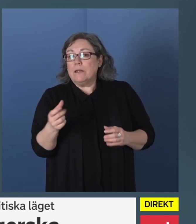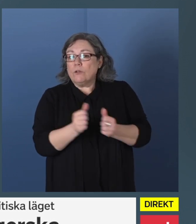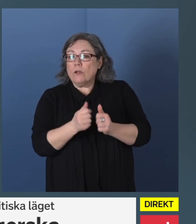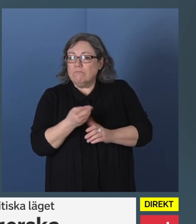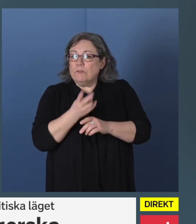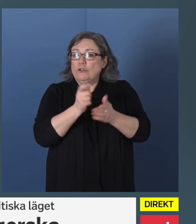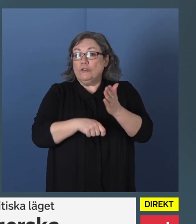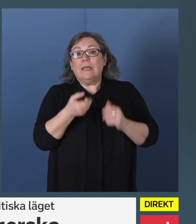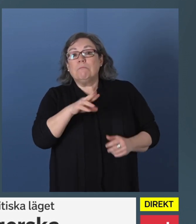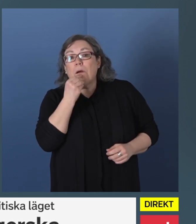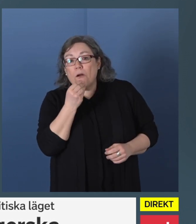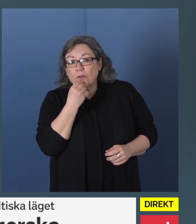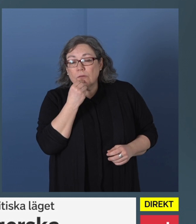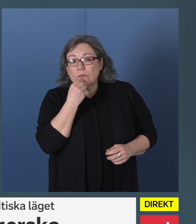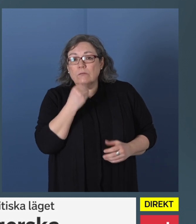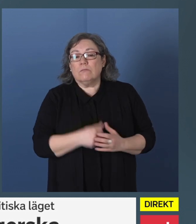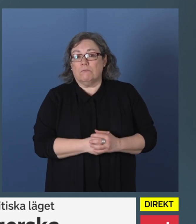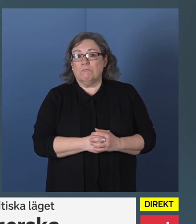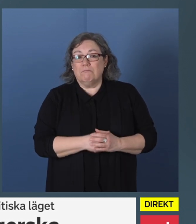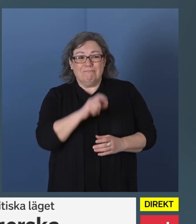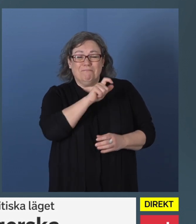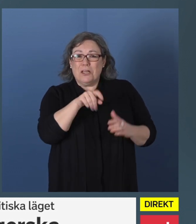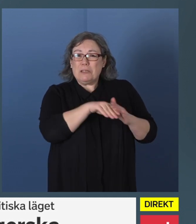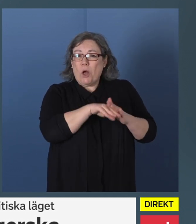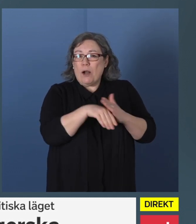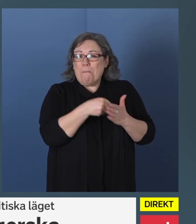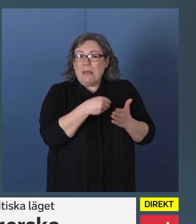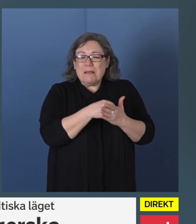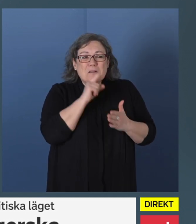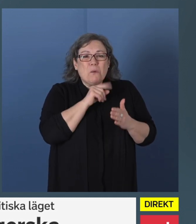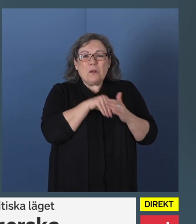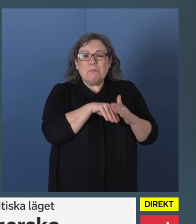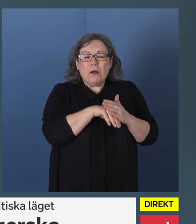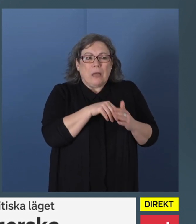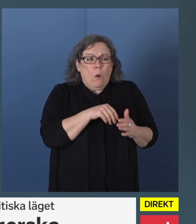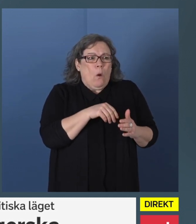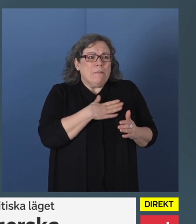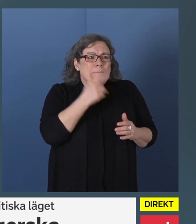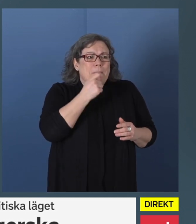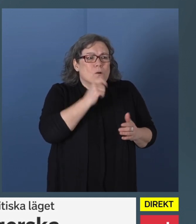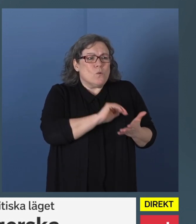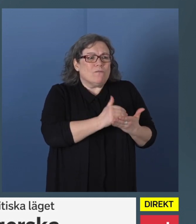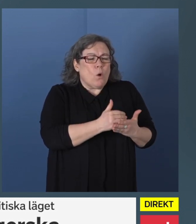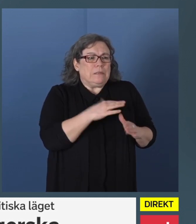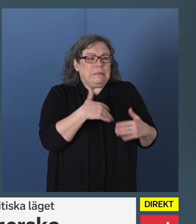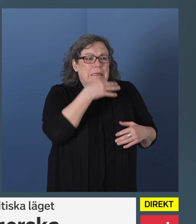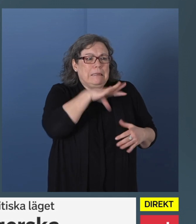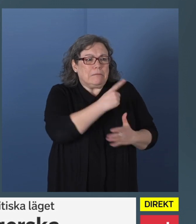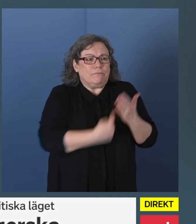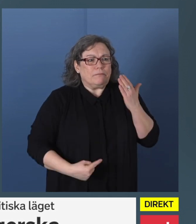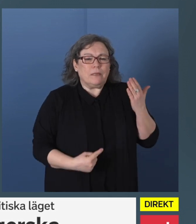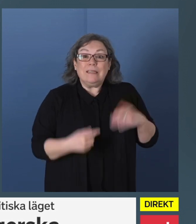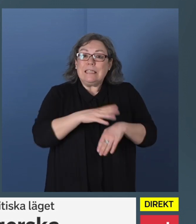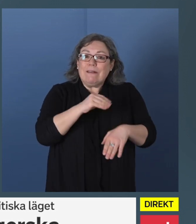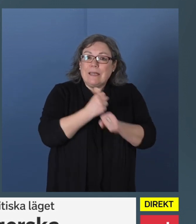livsmedel. Och småsparare ser sina pensionsfonder sättas under press. Svenska jobb och